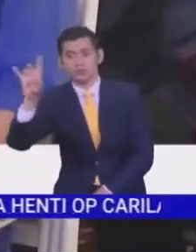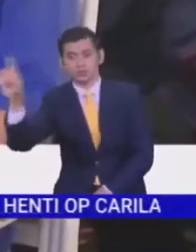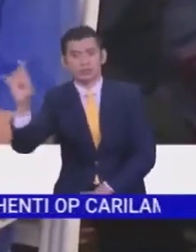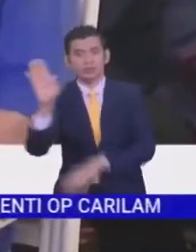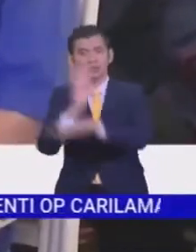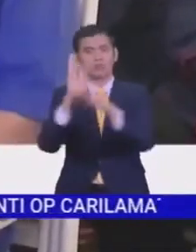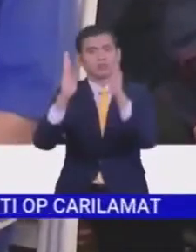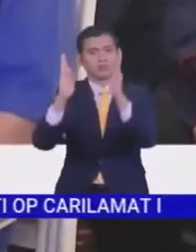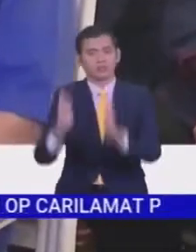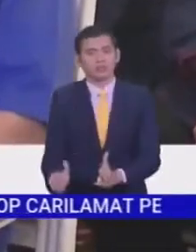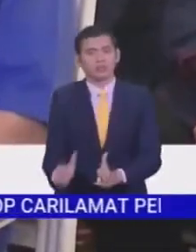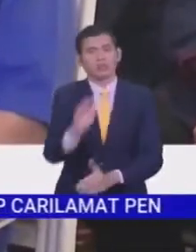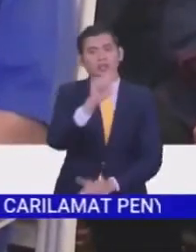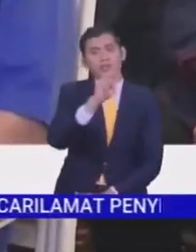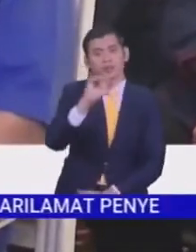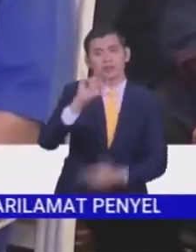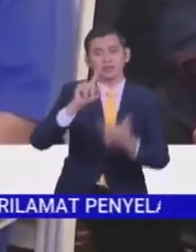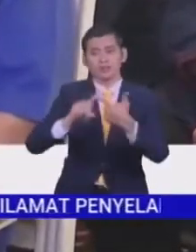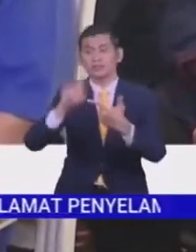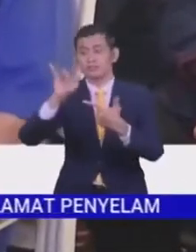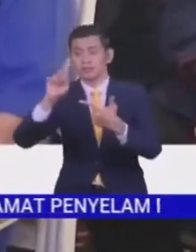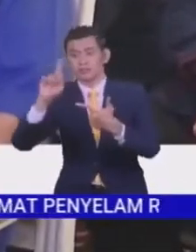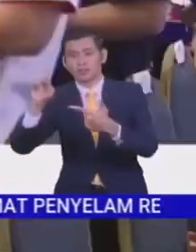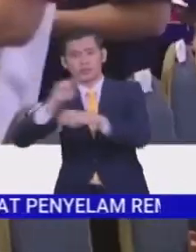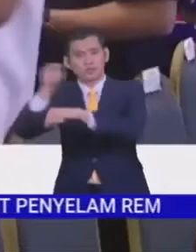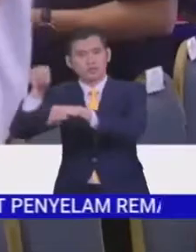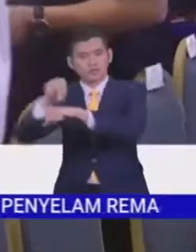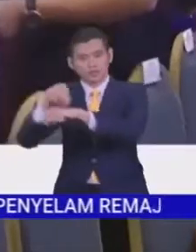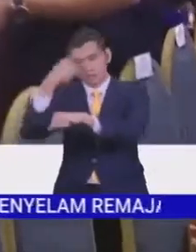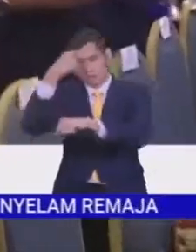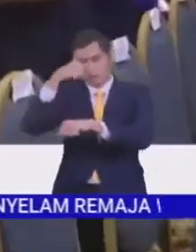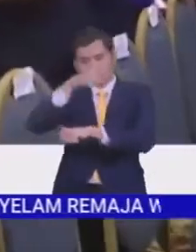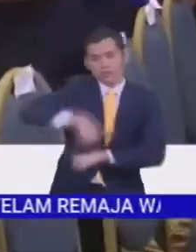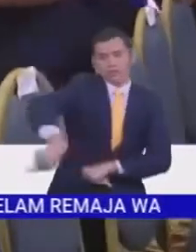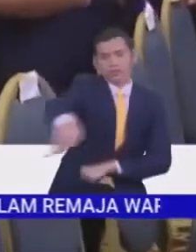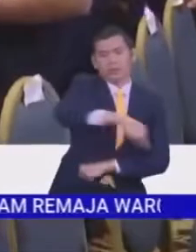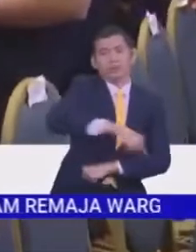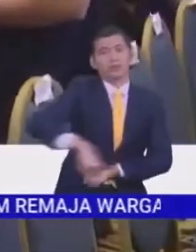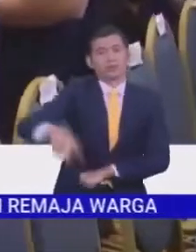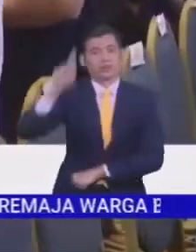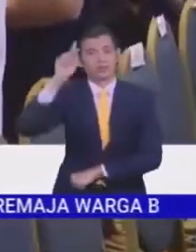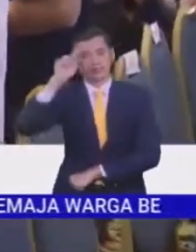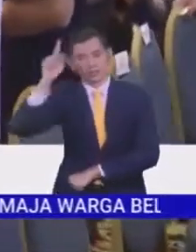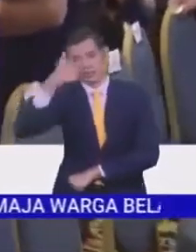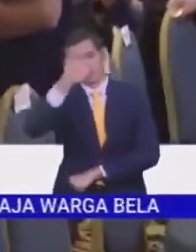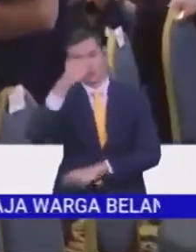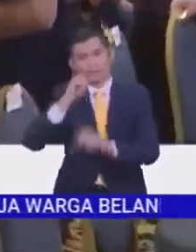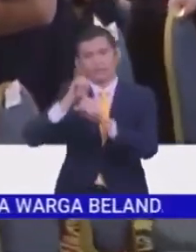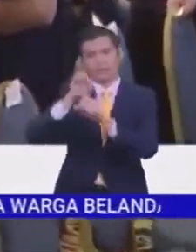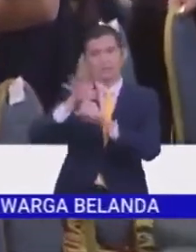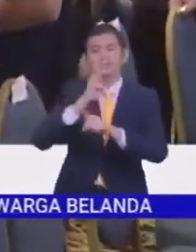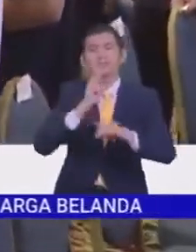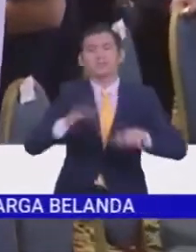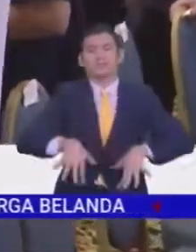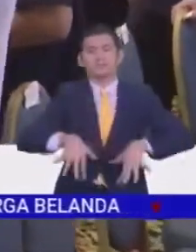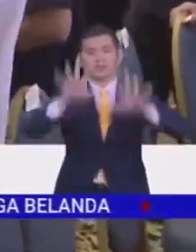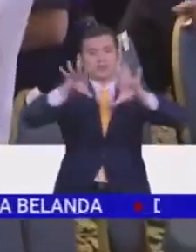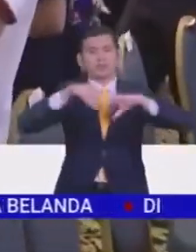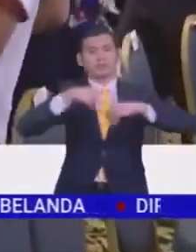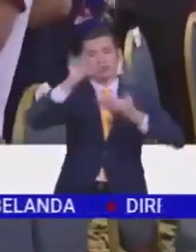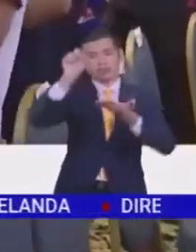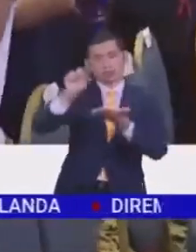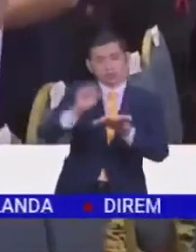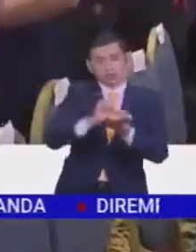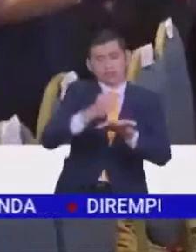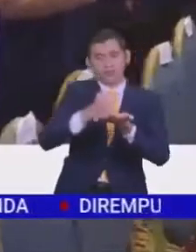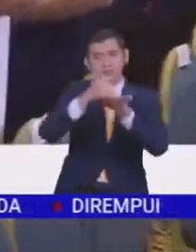ikhtiar Malaysia Iam dan tekun nasional bagi wilayah lantainya terkesan dekoran Panji menerima bantuan Grant bantuan banjir